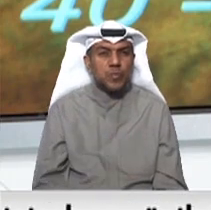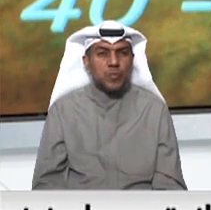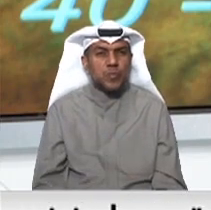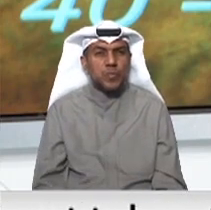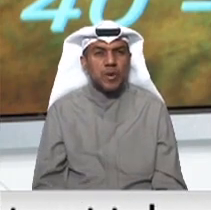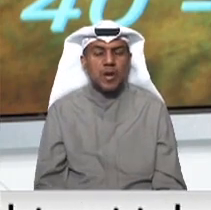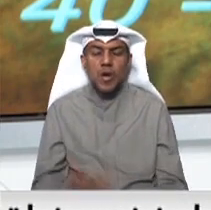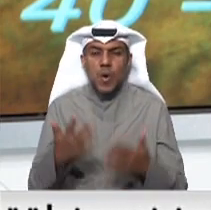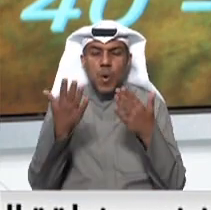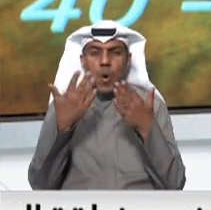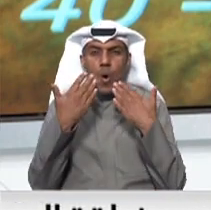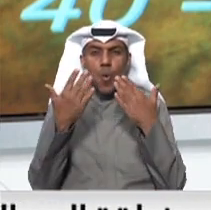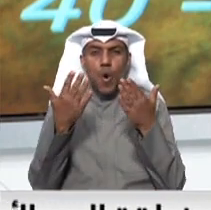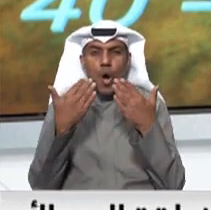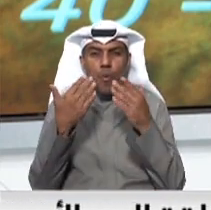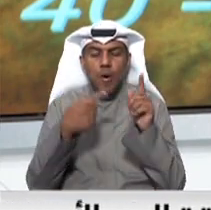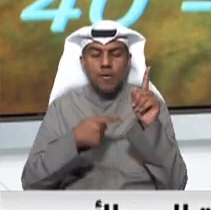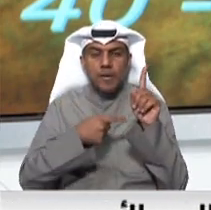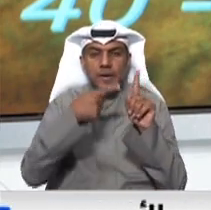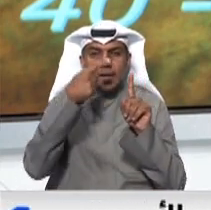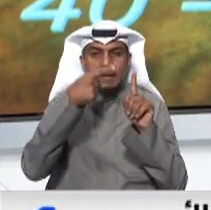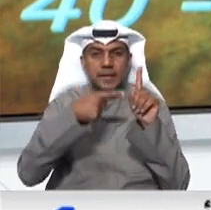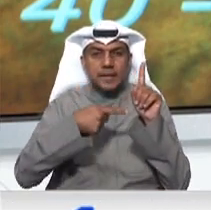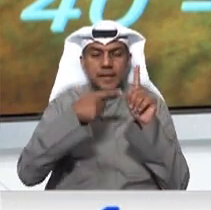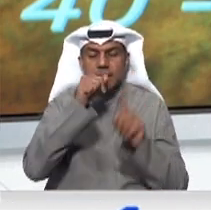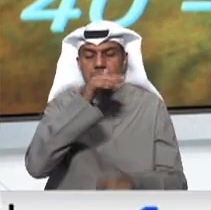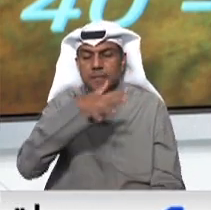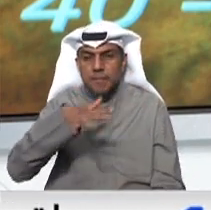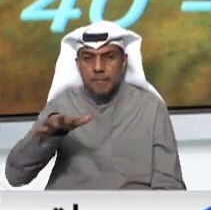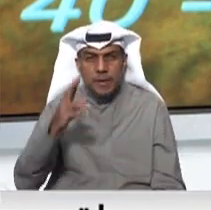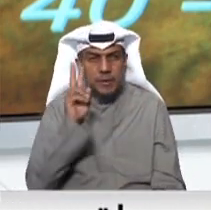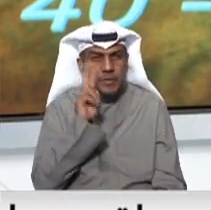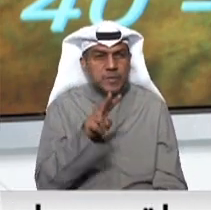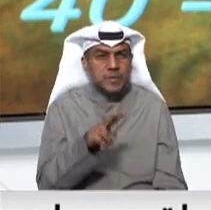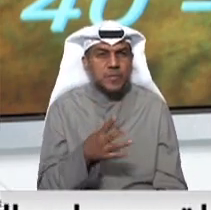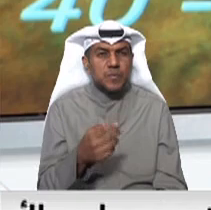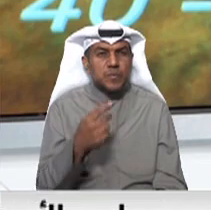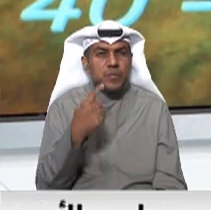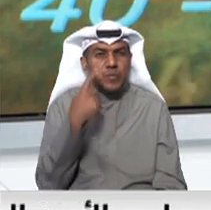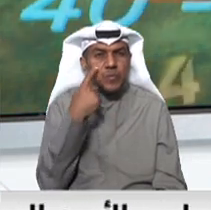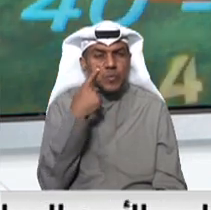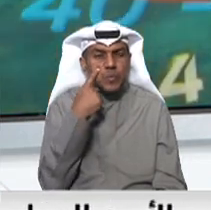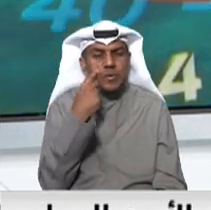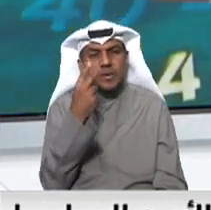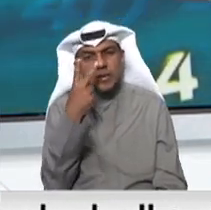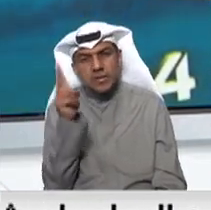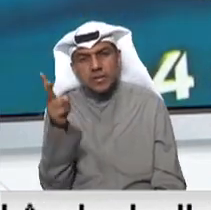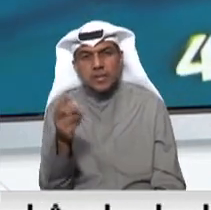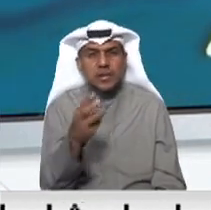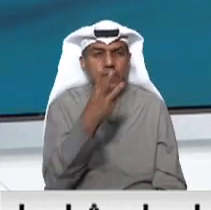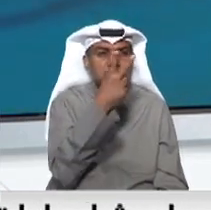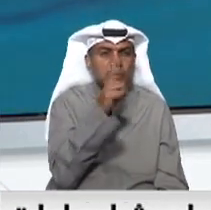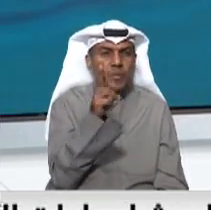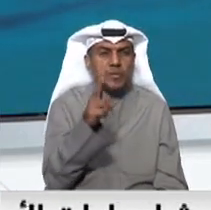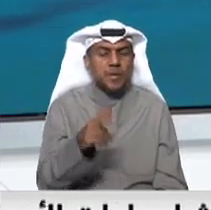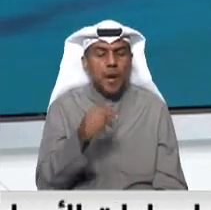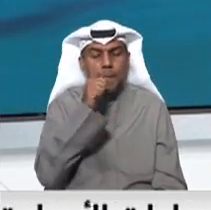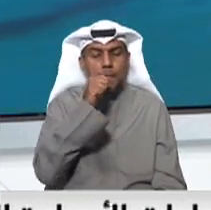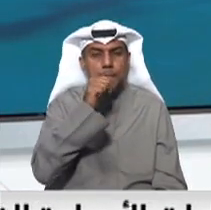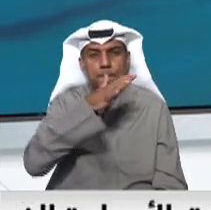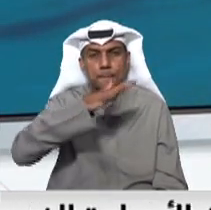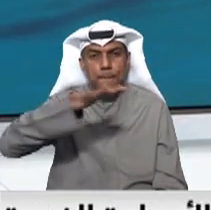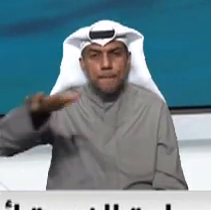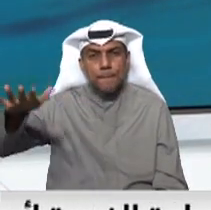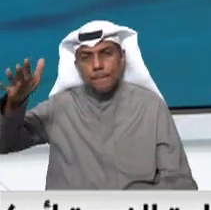أجواء درجات الحرارة في المناطق الساحلية متفاوتة ما بين 21 إلى 23 درجة مئوية. بالنسبة